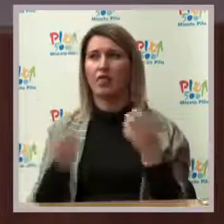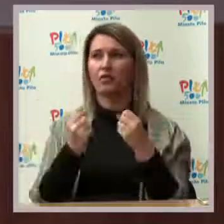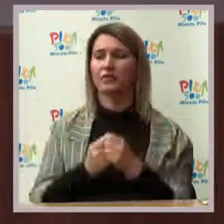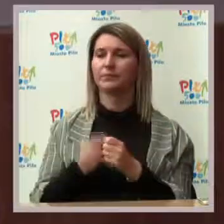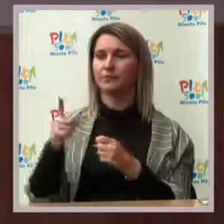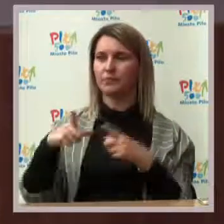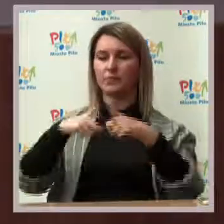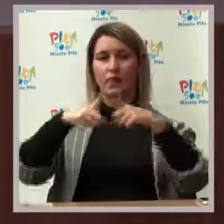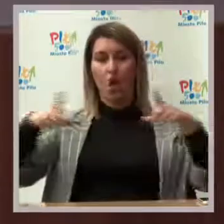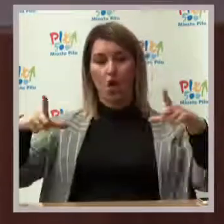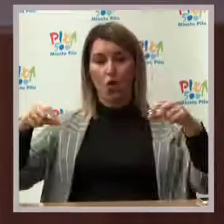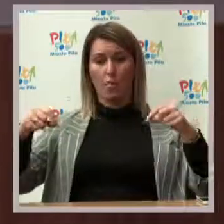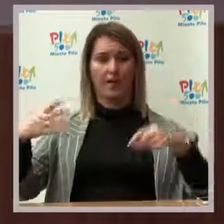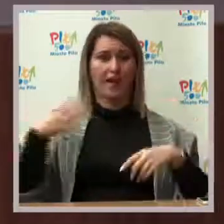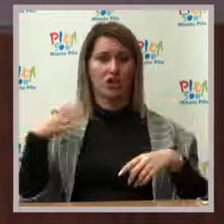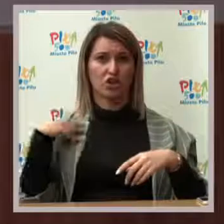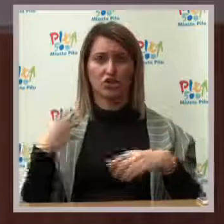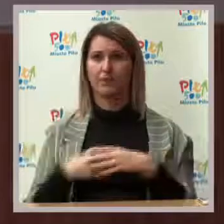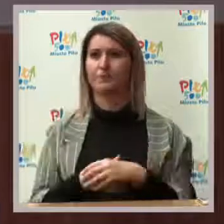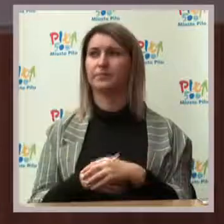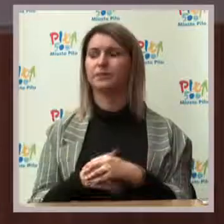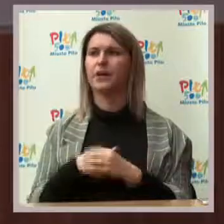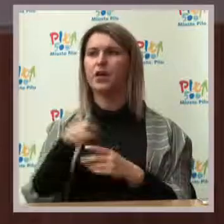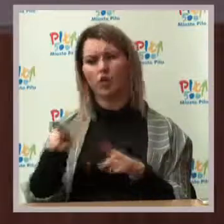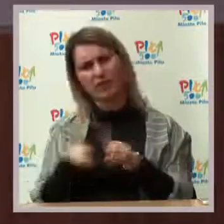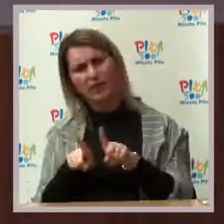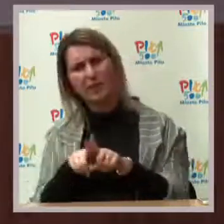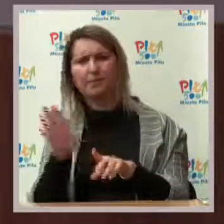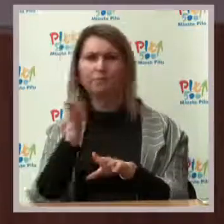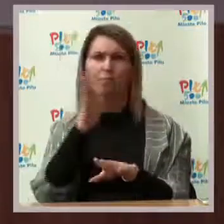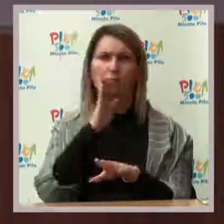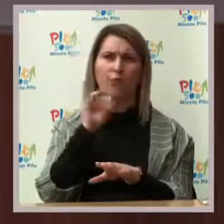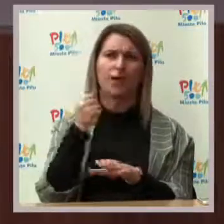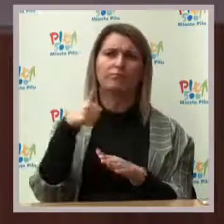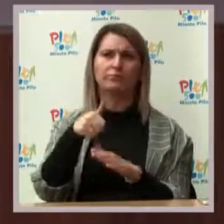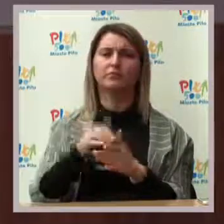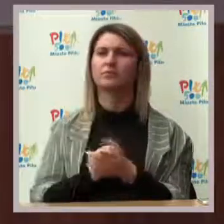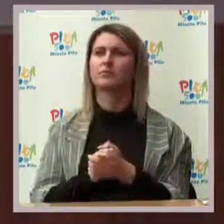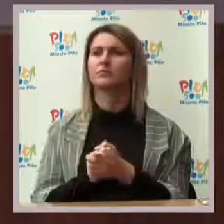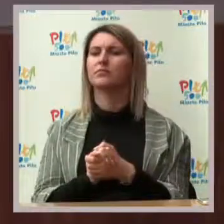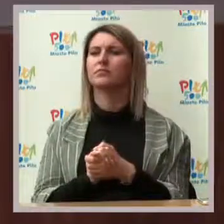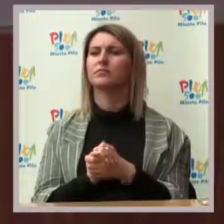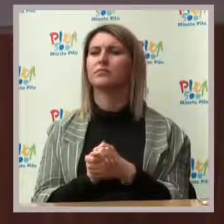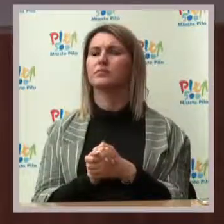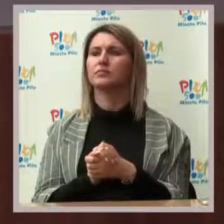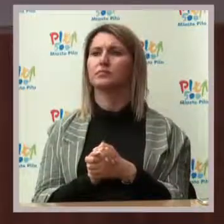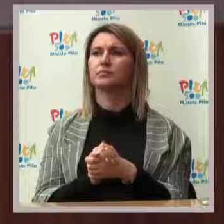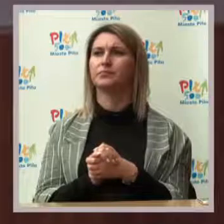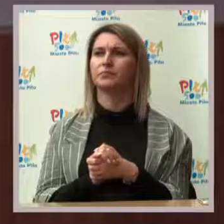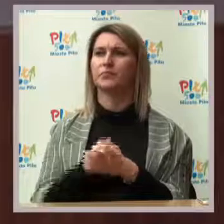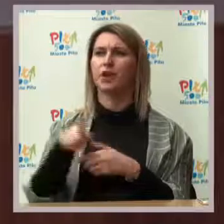Koperta życia to też taki nasz kolejny miejski produkt, koperty, które